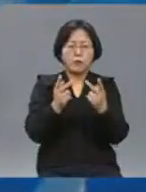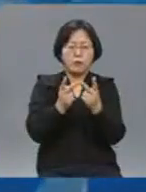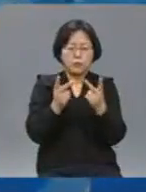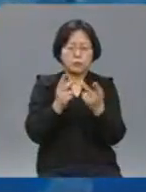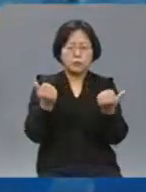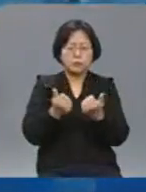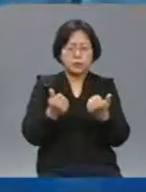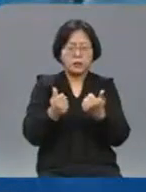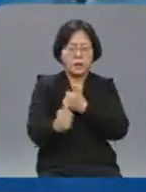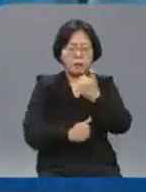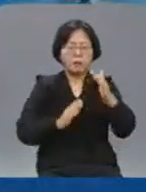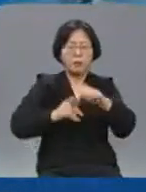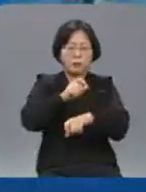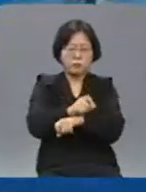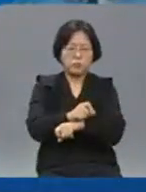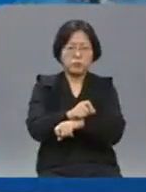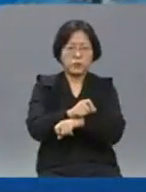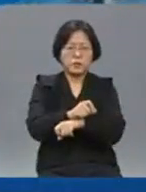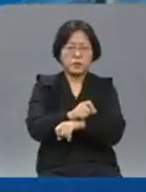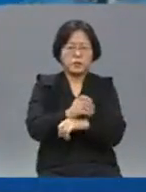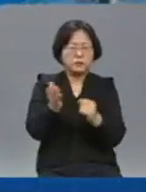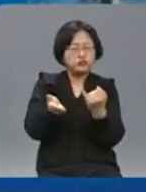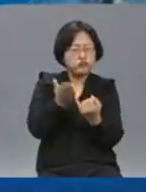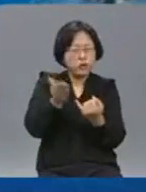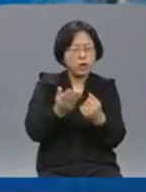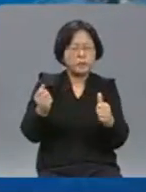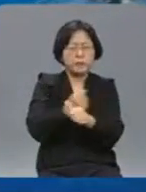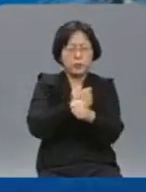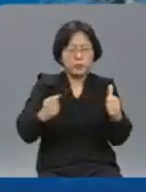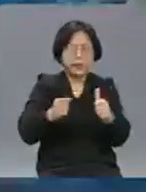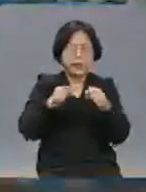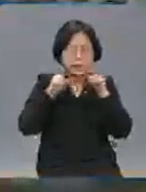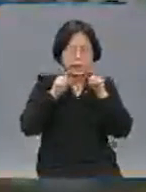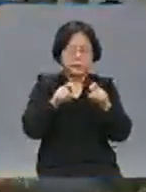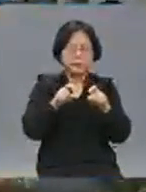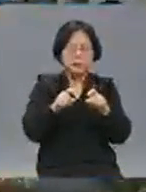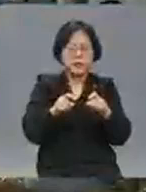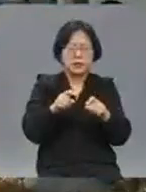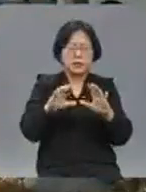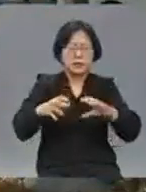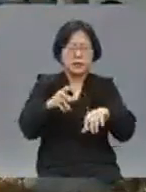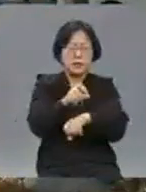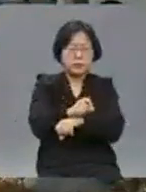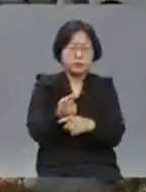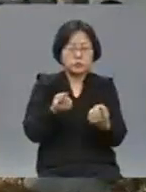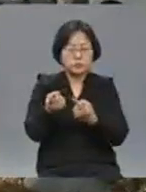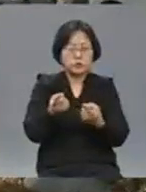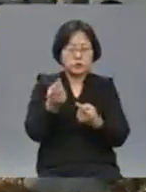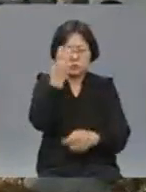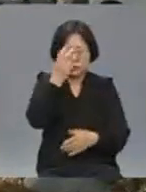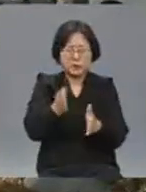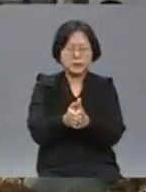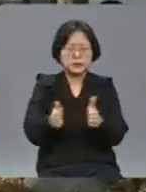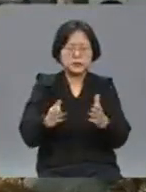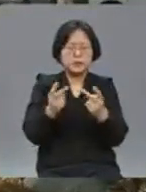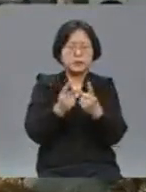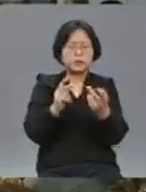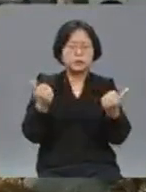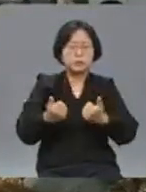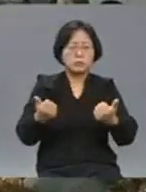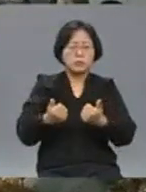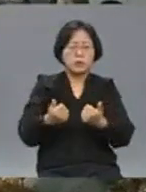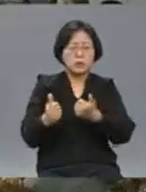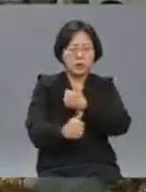곡성군의회 간부 공무원이 직원을 성추행하고 폭행했다는 의혹이 제기돼 국무조정실이 조사에 나섰습니다.